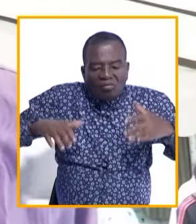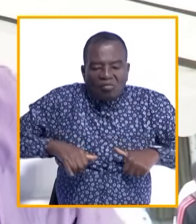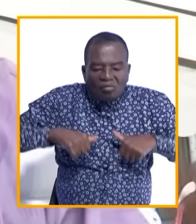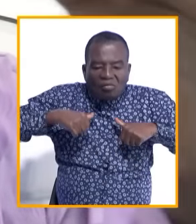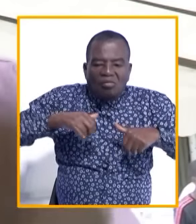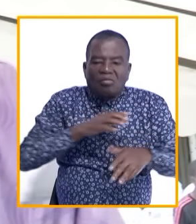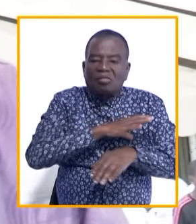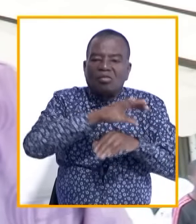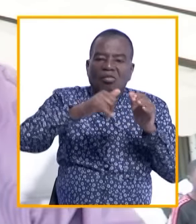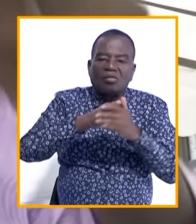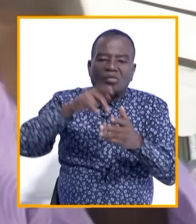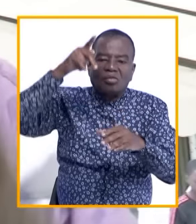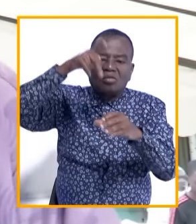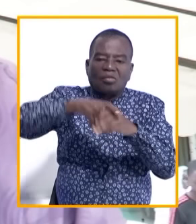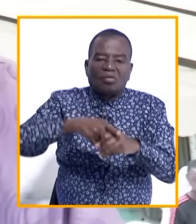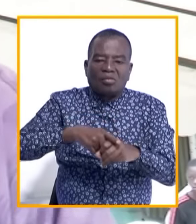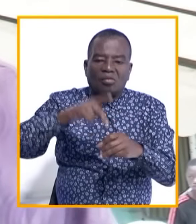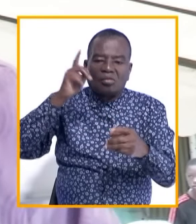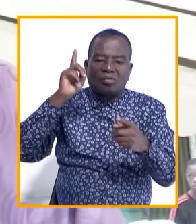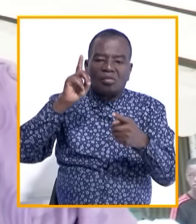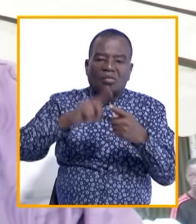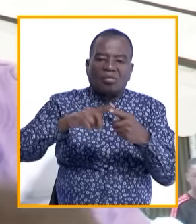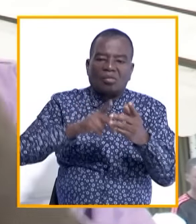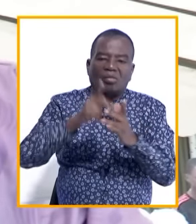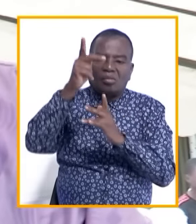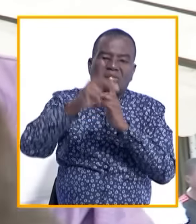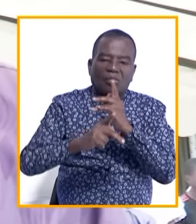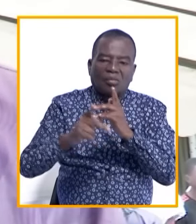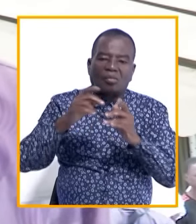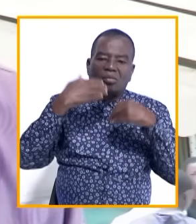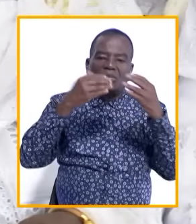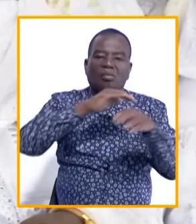de nous. On remercie le gouvernement, on remercie tout le monde. Tous ceux qui ont